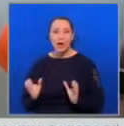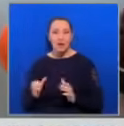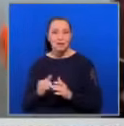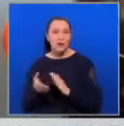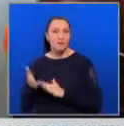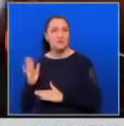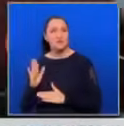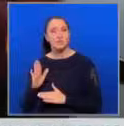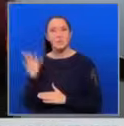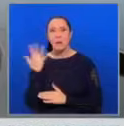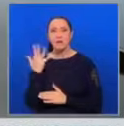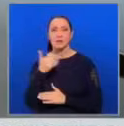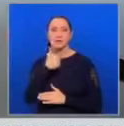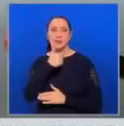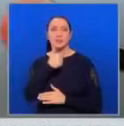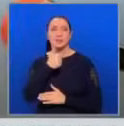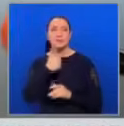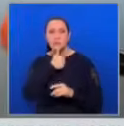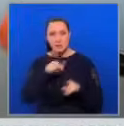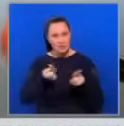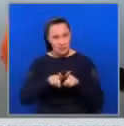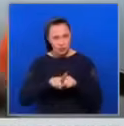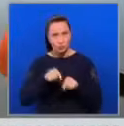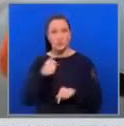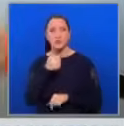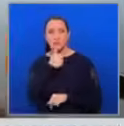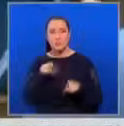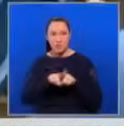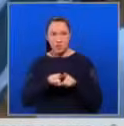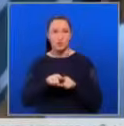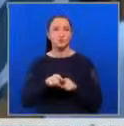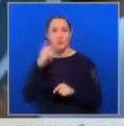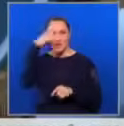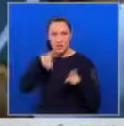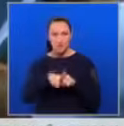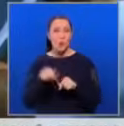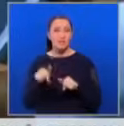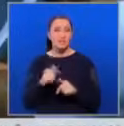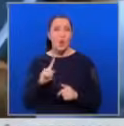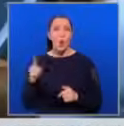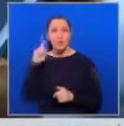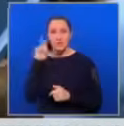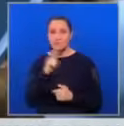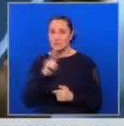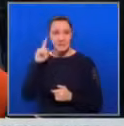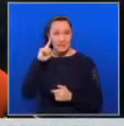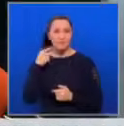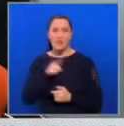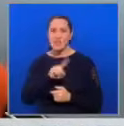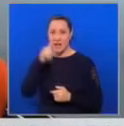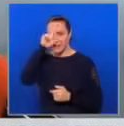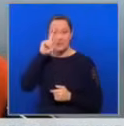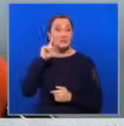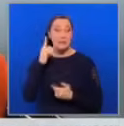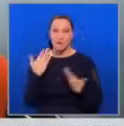на петък в петък същото събота същото в неделя същото днеска кой ден сме вече не знам това вече не е германия това е не знам какво е